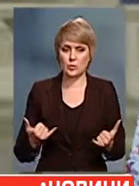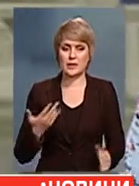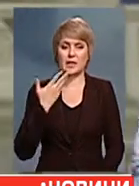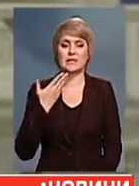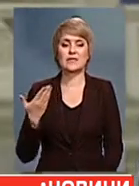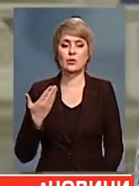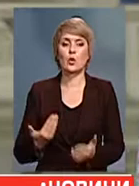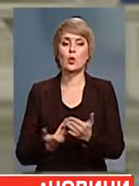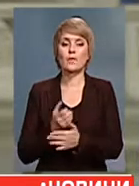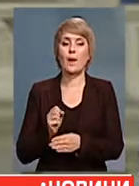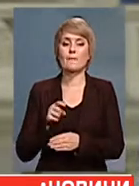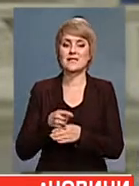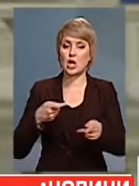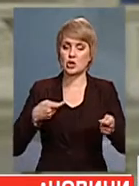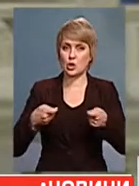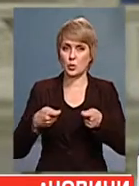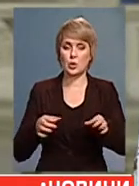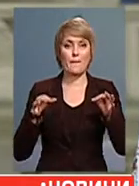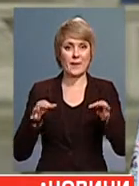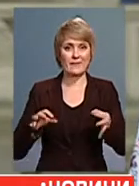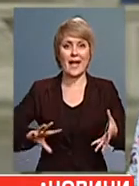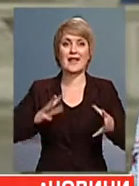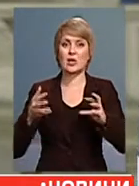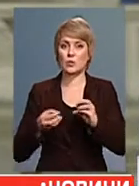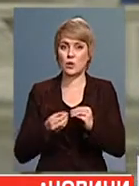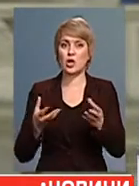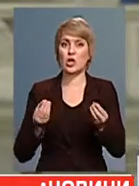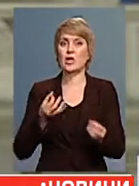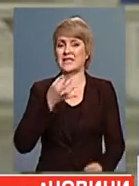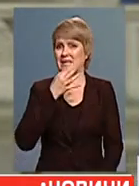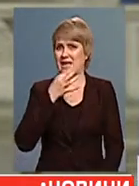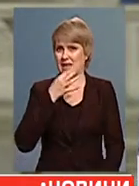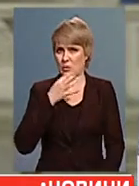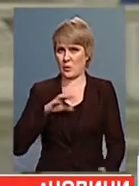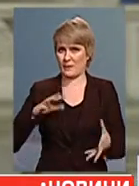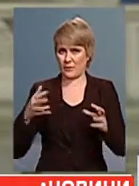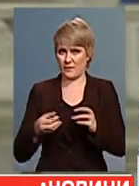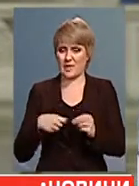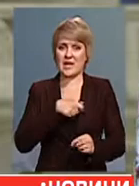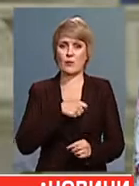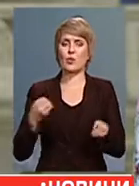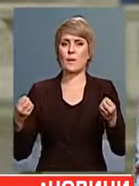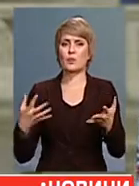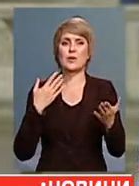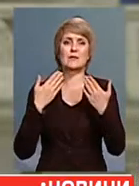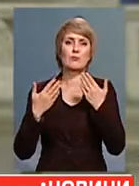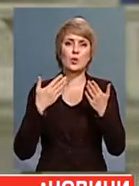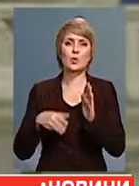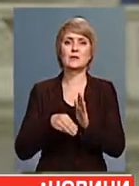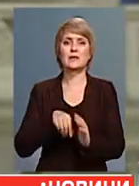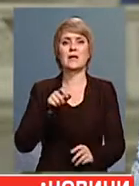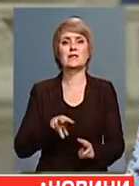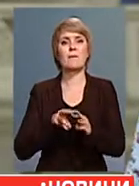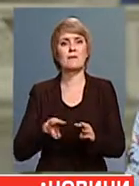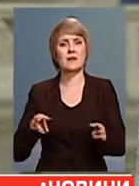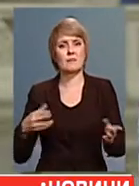звітує новопризначений уряд. Щоправда, результати ще зарано підбивати, тож депутати просто спілкуються із міністрами щодо того,